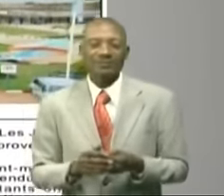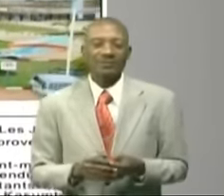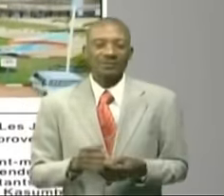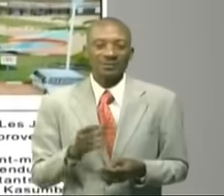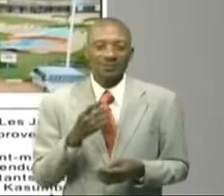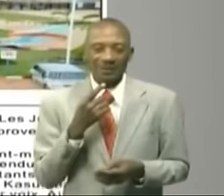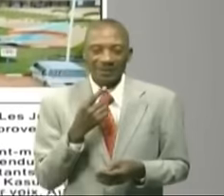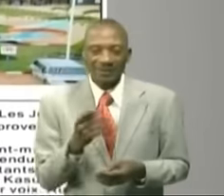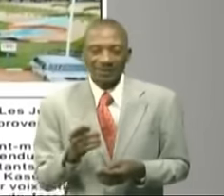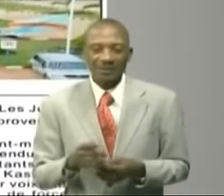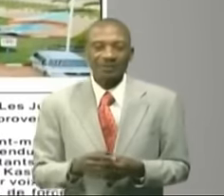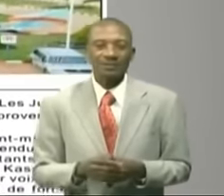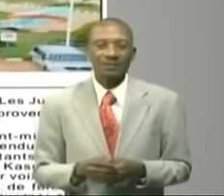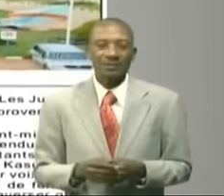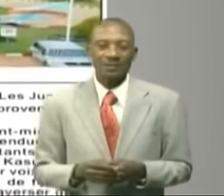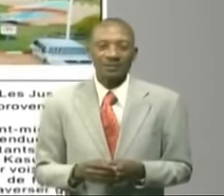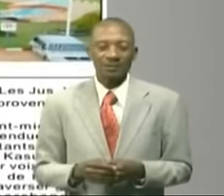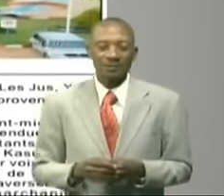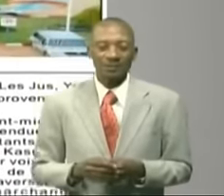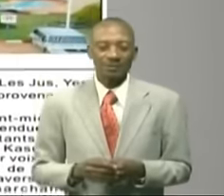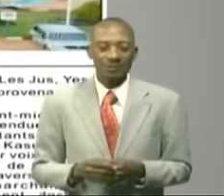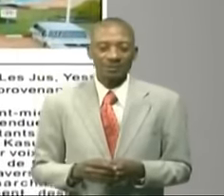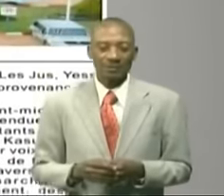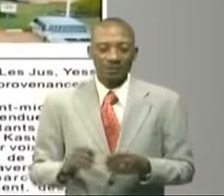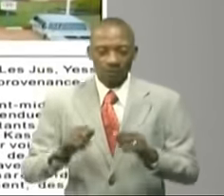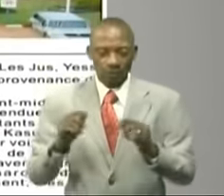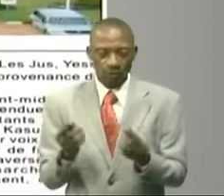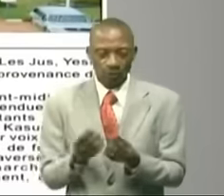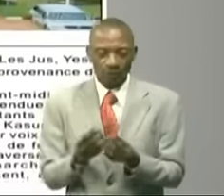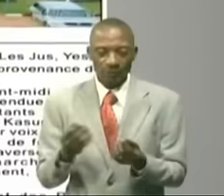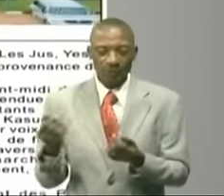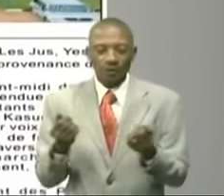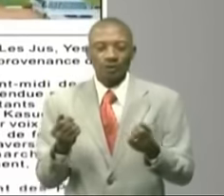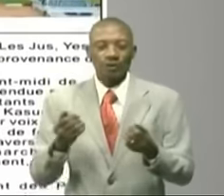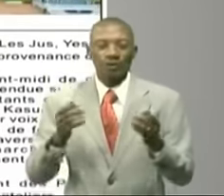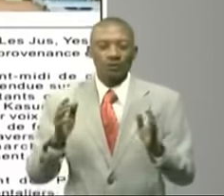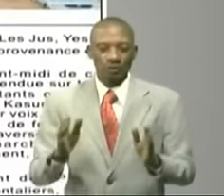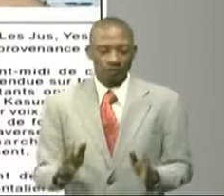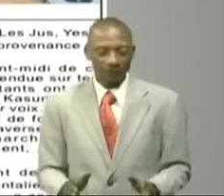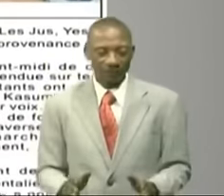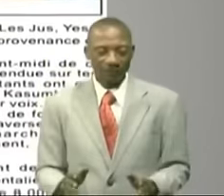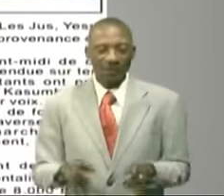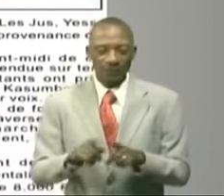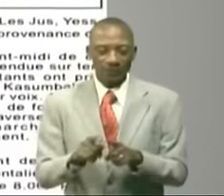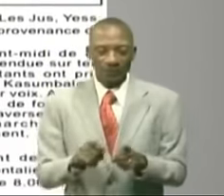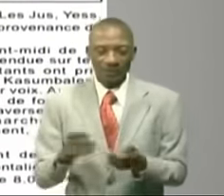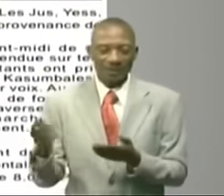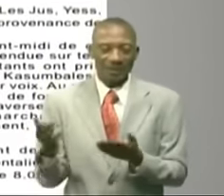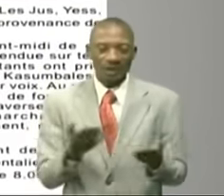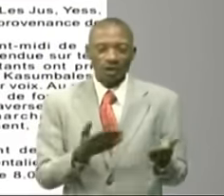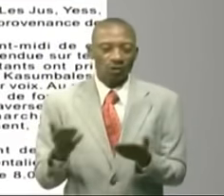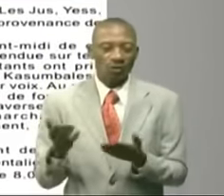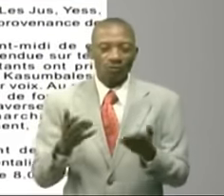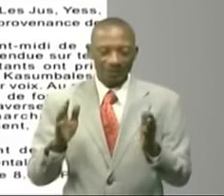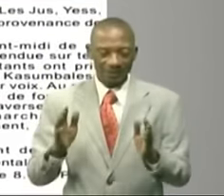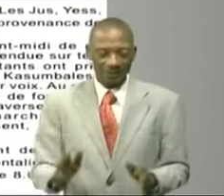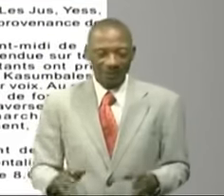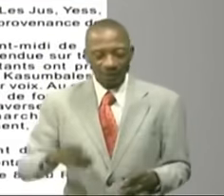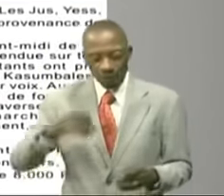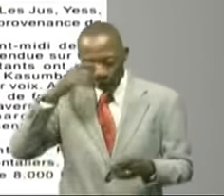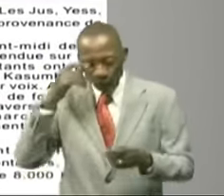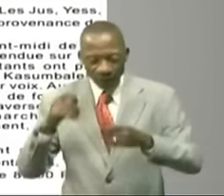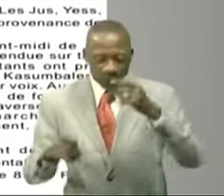des manifestations violentes des transporteurs exerçant au couloir des petits commerçants frontaliers. À la base de cette situation,